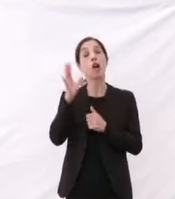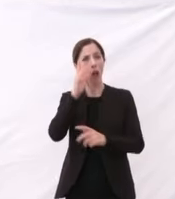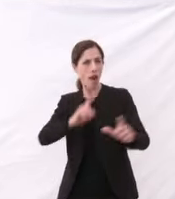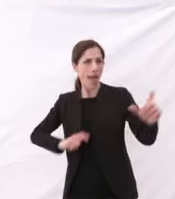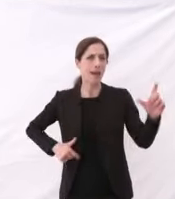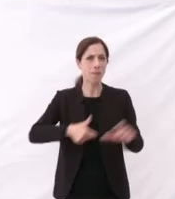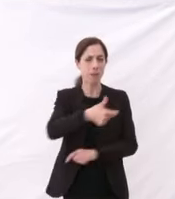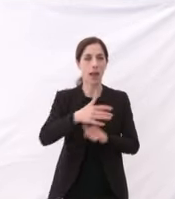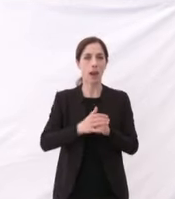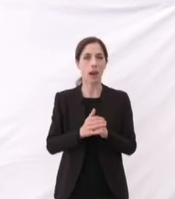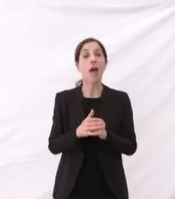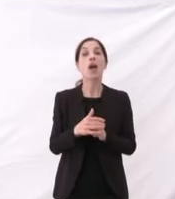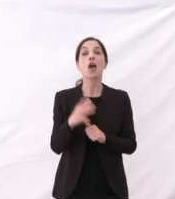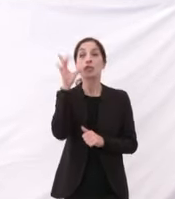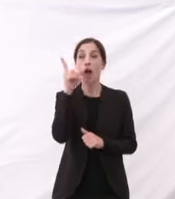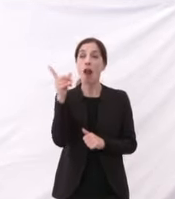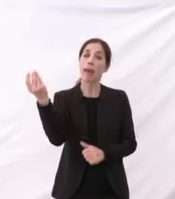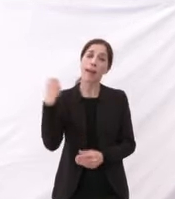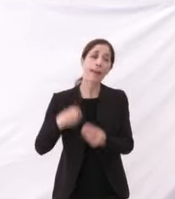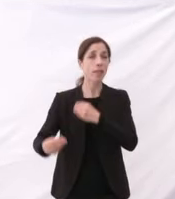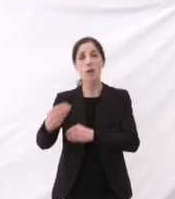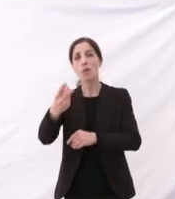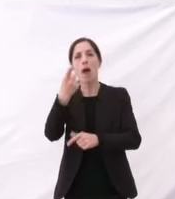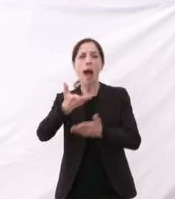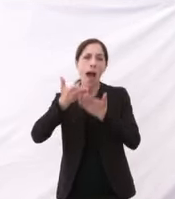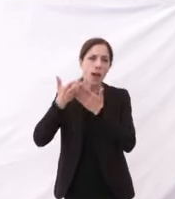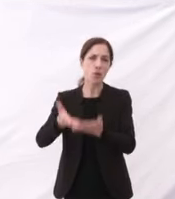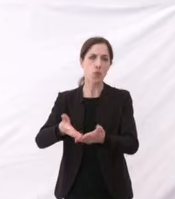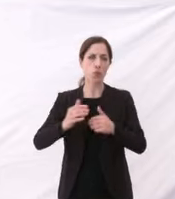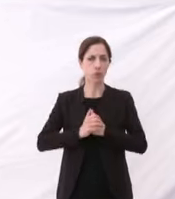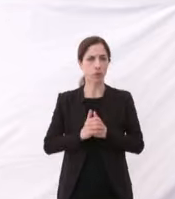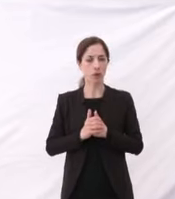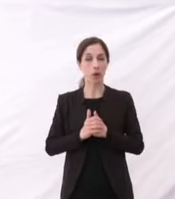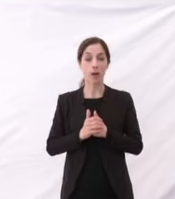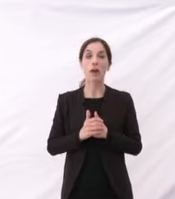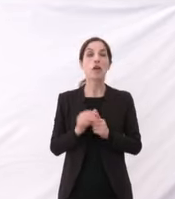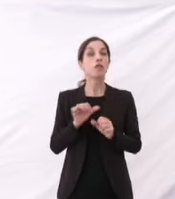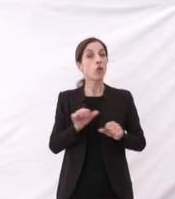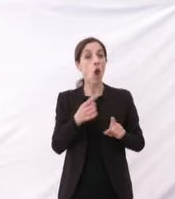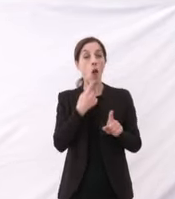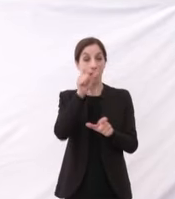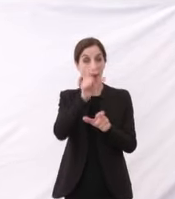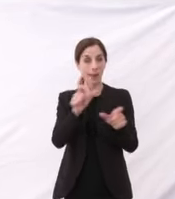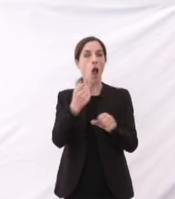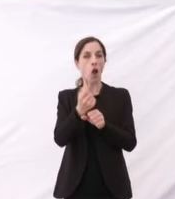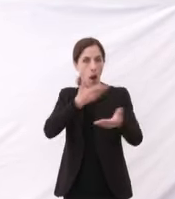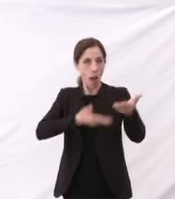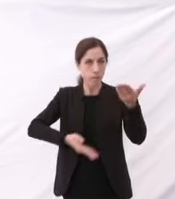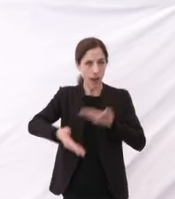Chiedono una mano, non sono collaboratrici, che c'è già un percorso.